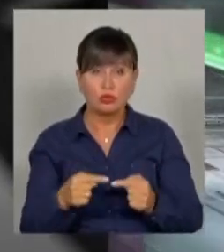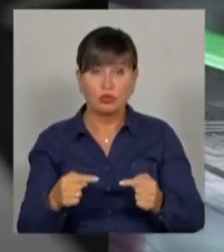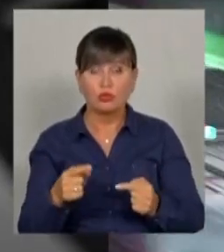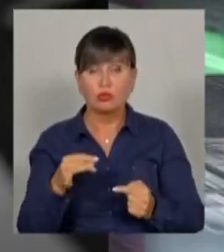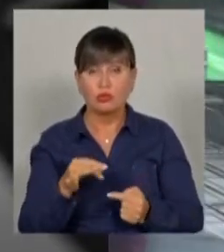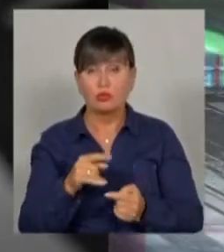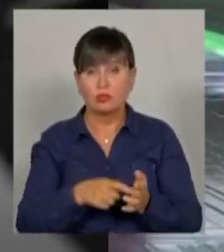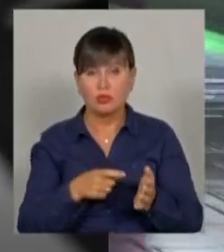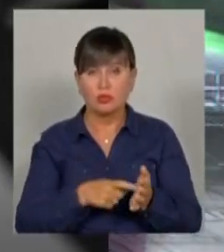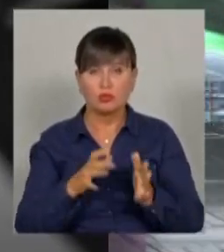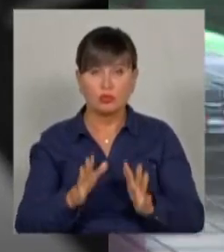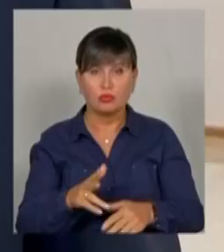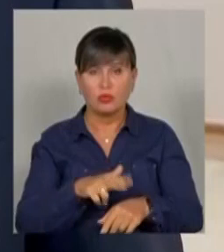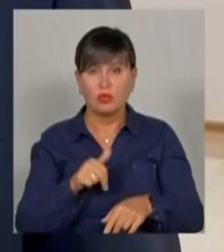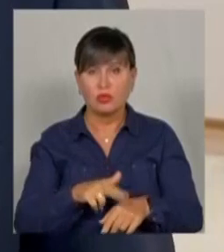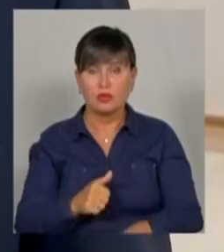установит следствие.